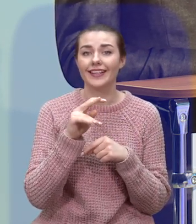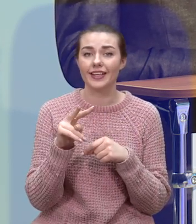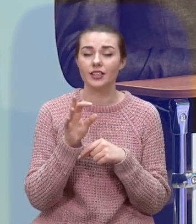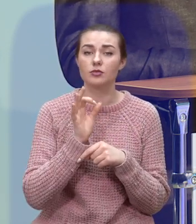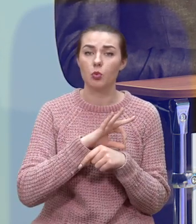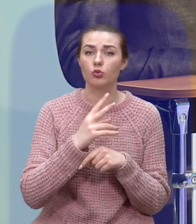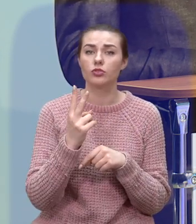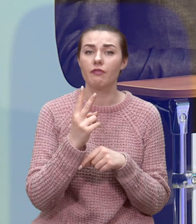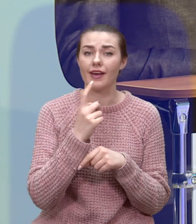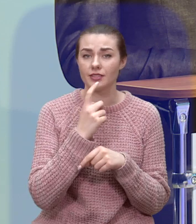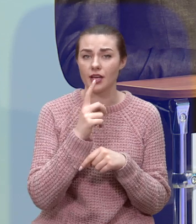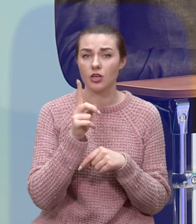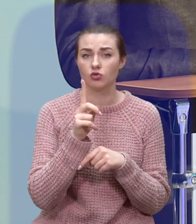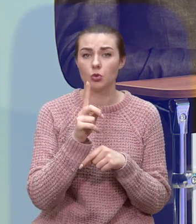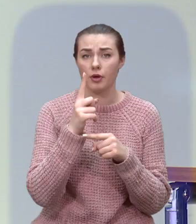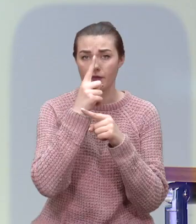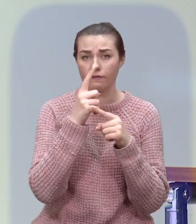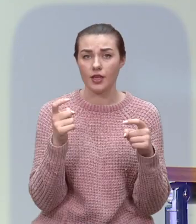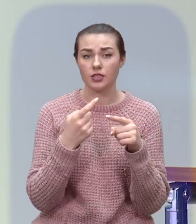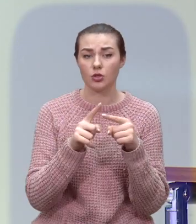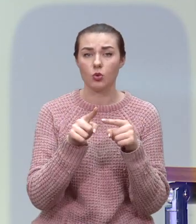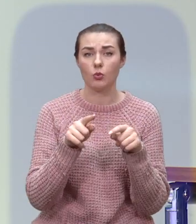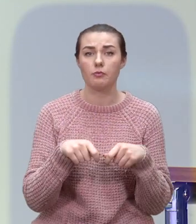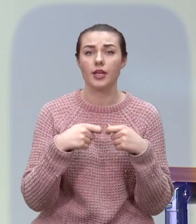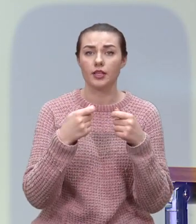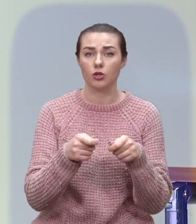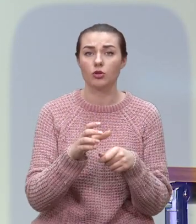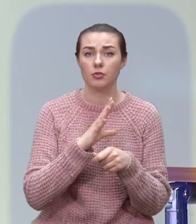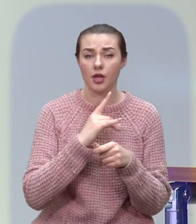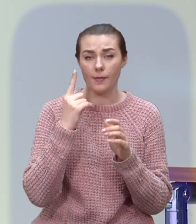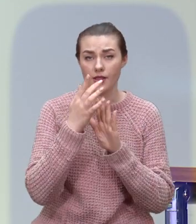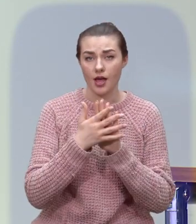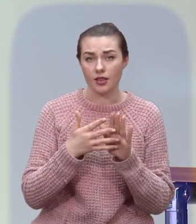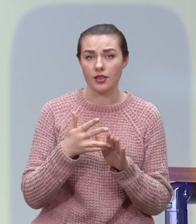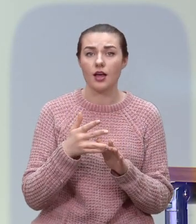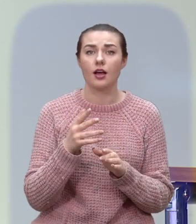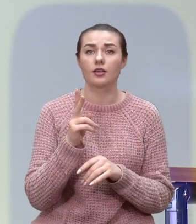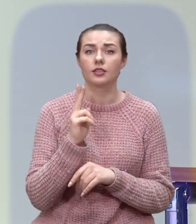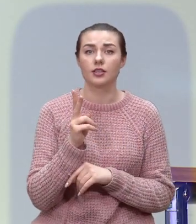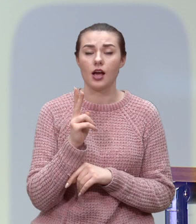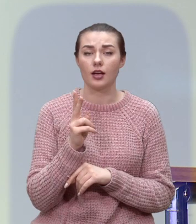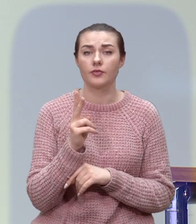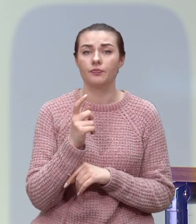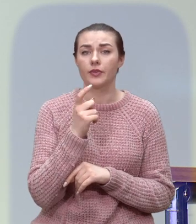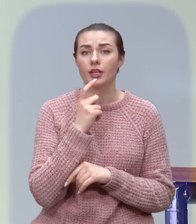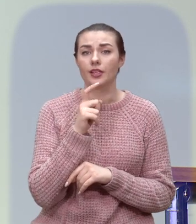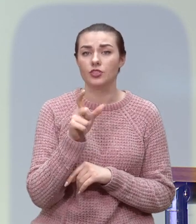использует два языка для того чтобы весть который он передает было понятно как